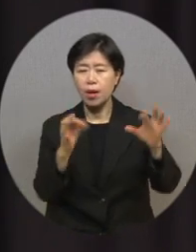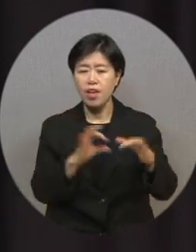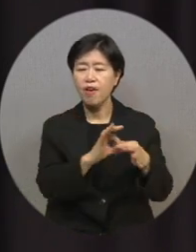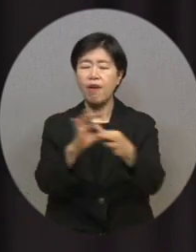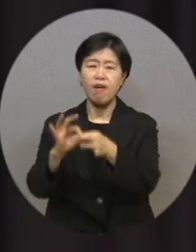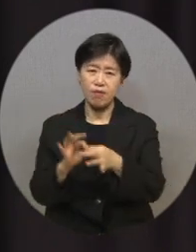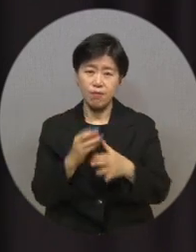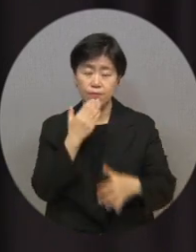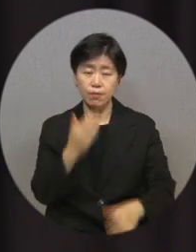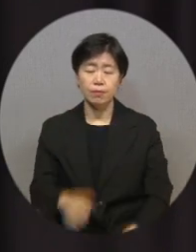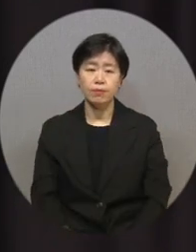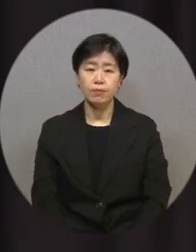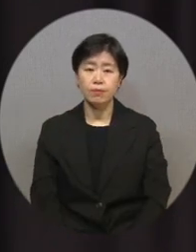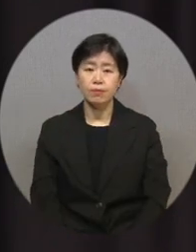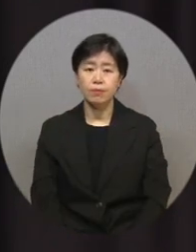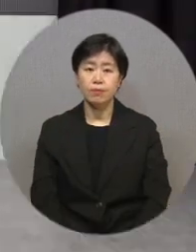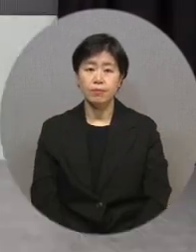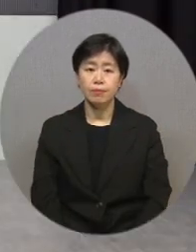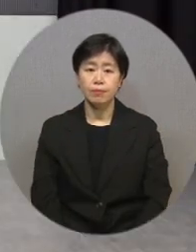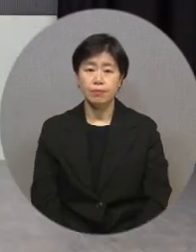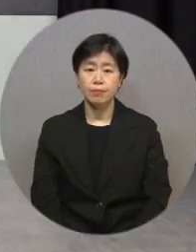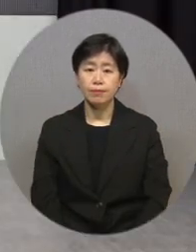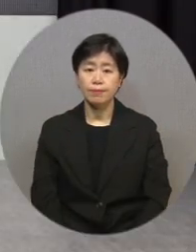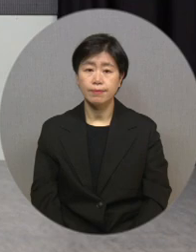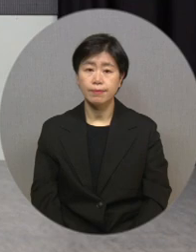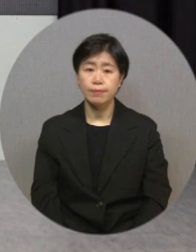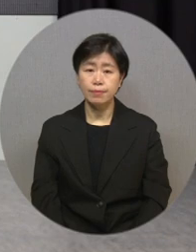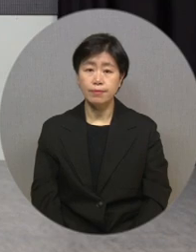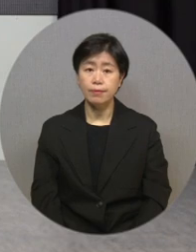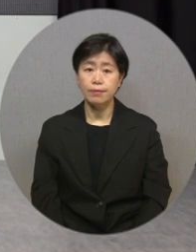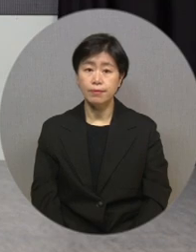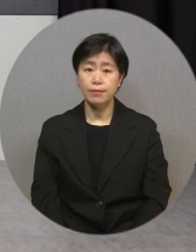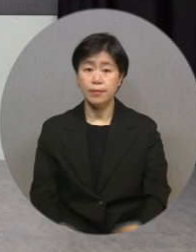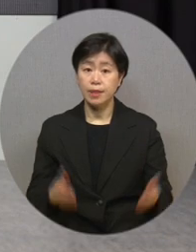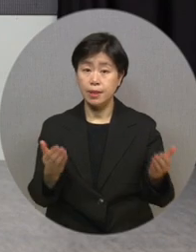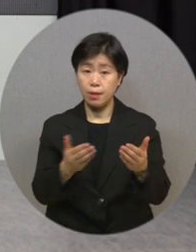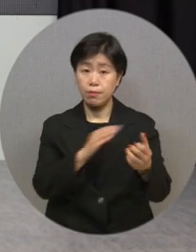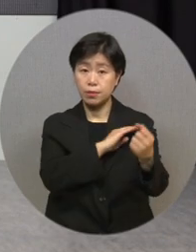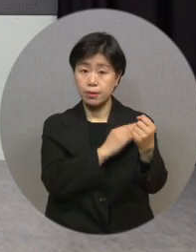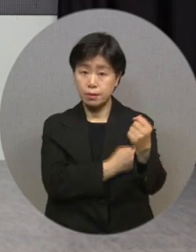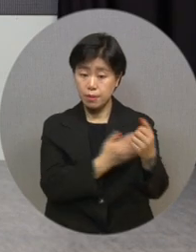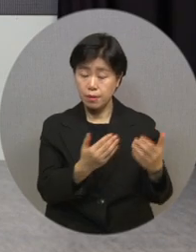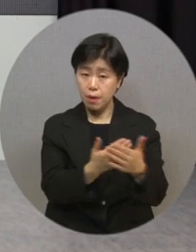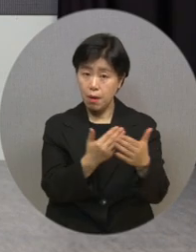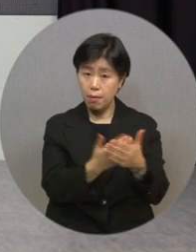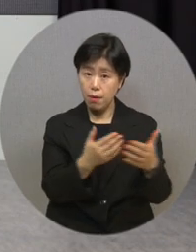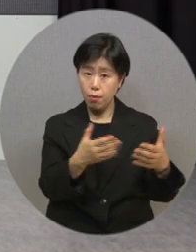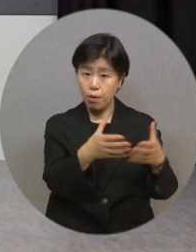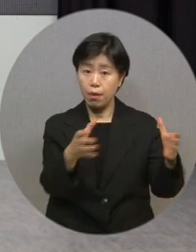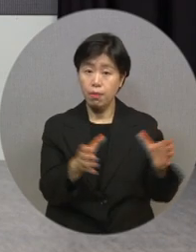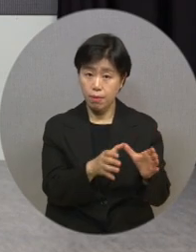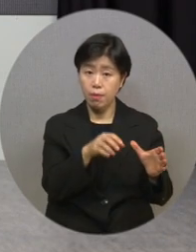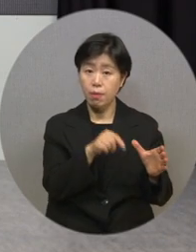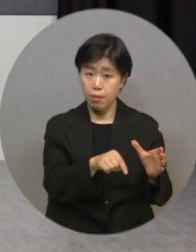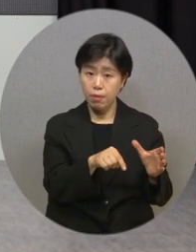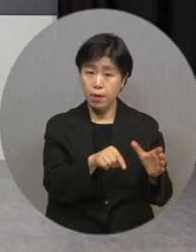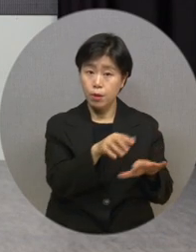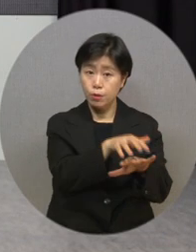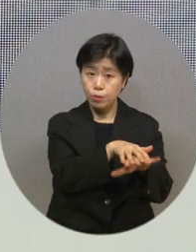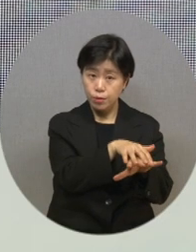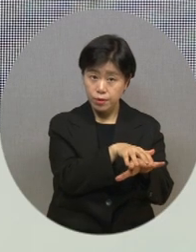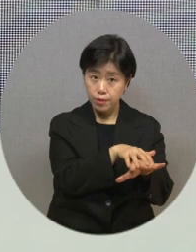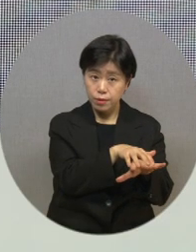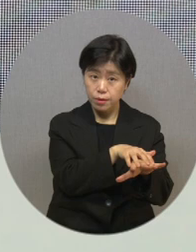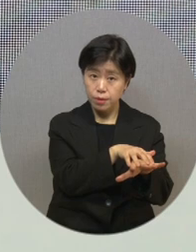포털입니다 그러니까 직업 능력 개발원이 아는 어떤 그 조직을 전국의